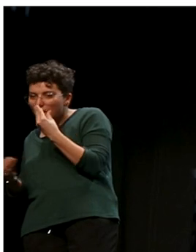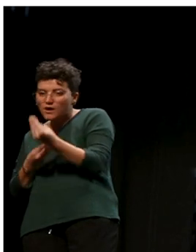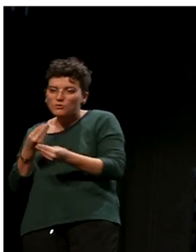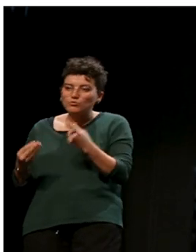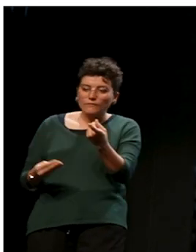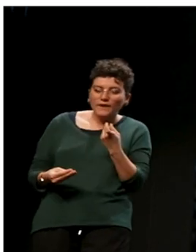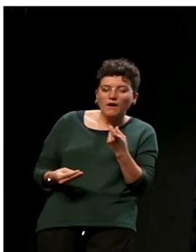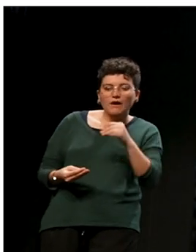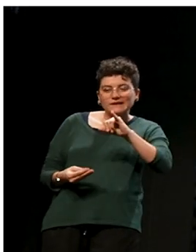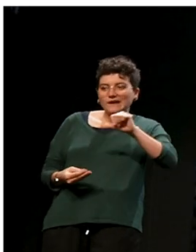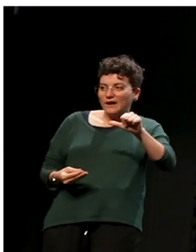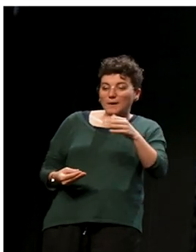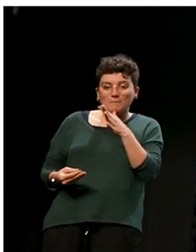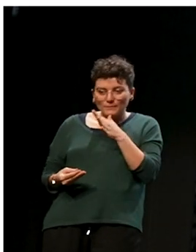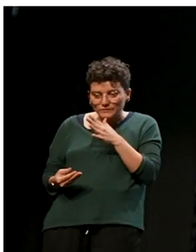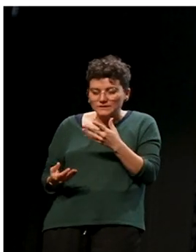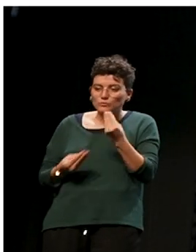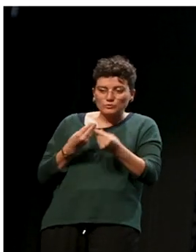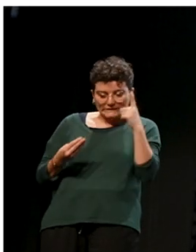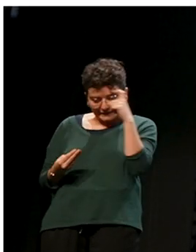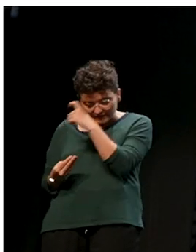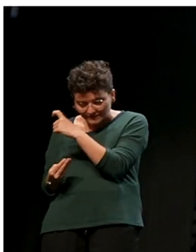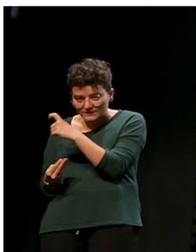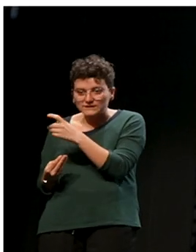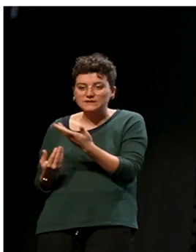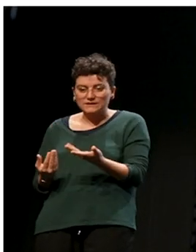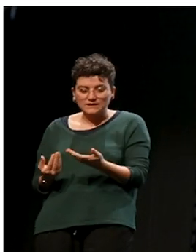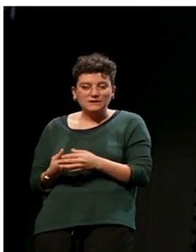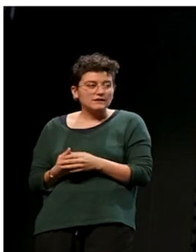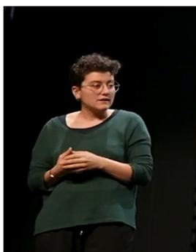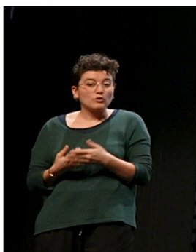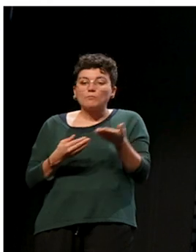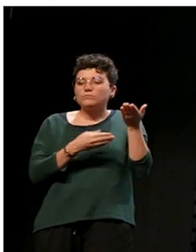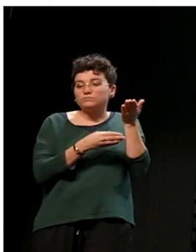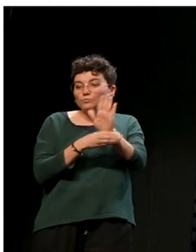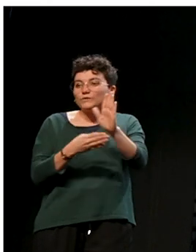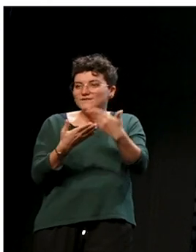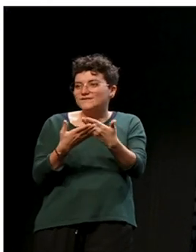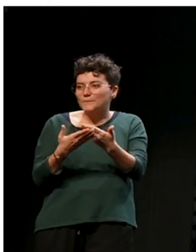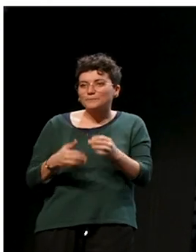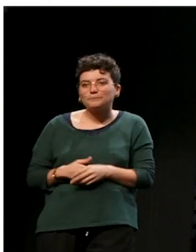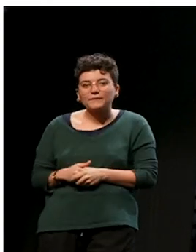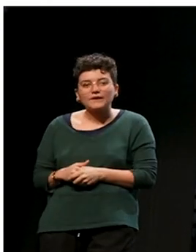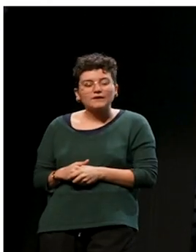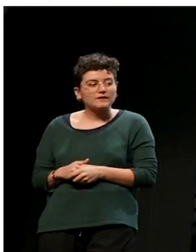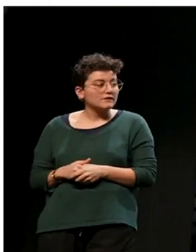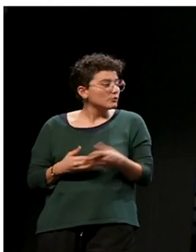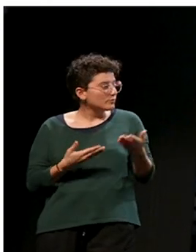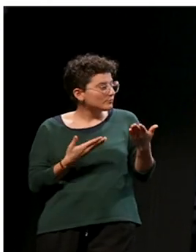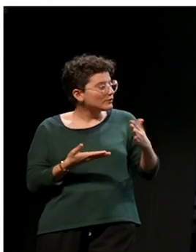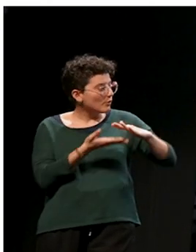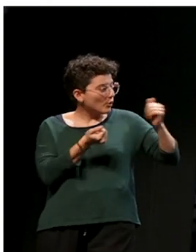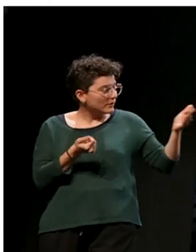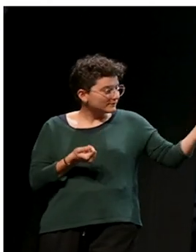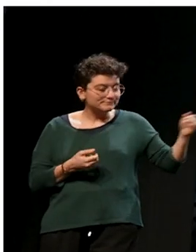ou une IA. Et tu nous as présenté quelques slides justement afin de voir un peu ce que ça peut donner. Oui, voilà. Donc j'ai repompé